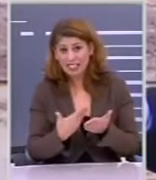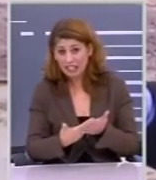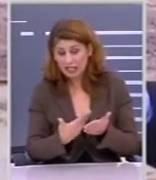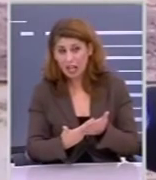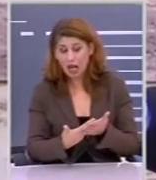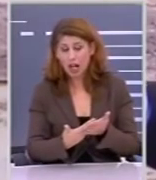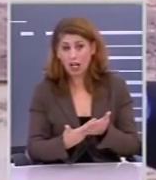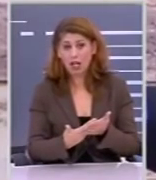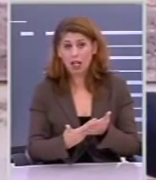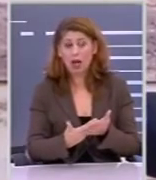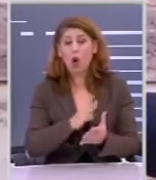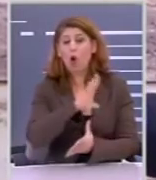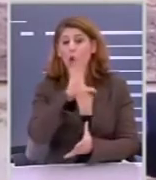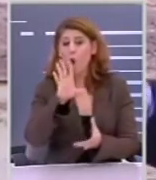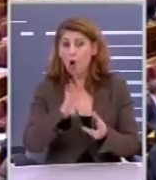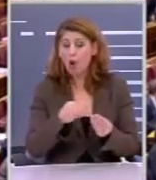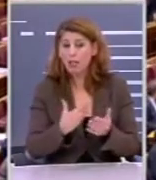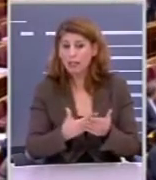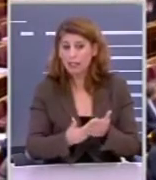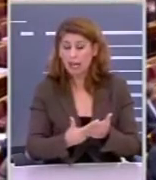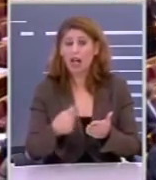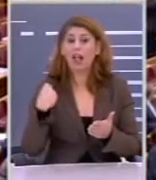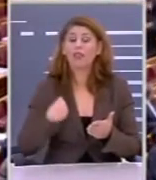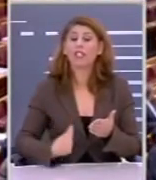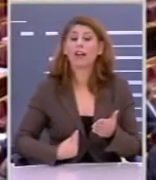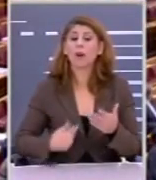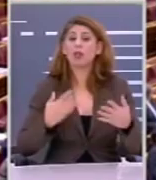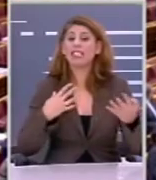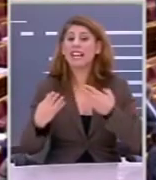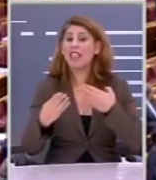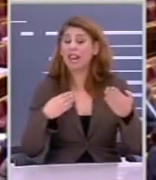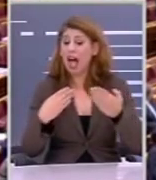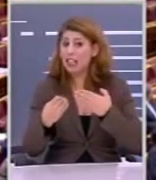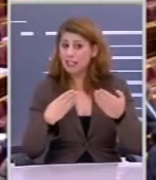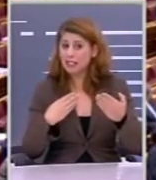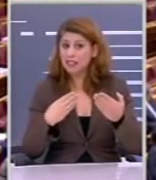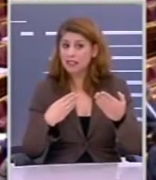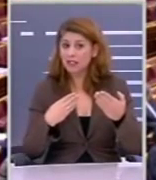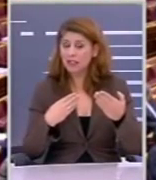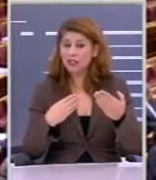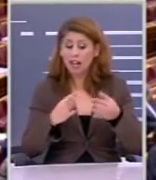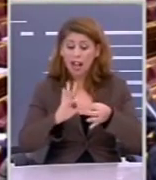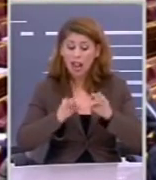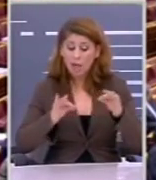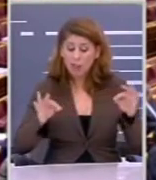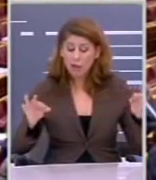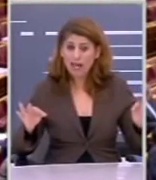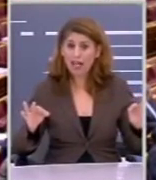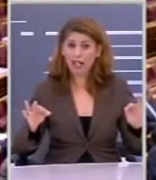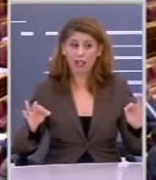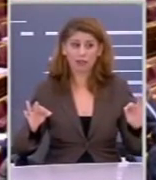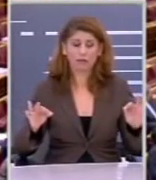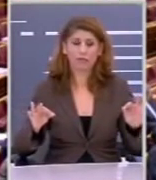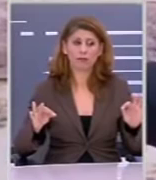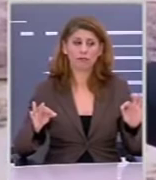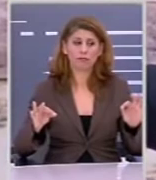Αυτά τα στοιχεία όλα σε δημόσιες συνεδριάσεις καταλοιπώς και λεπτομεριακά